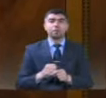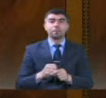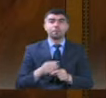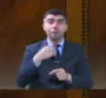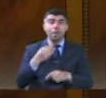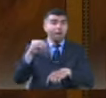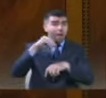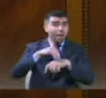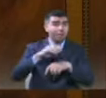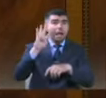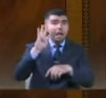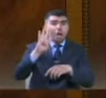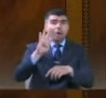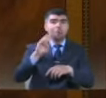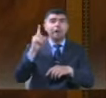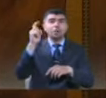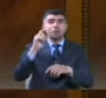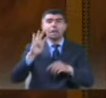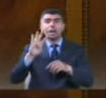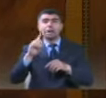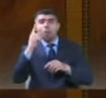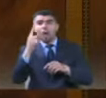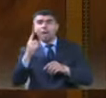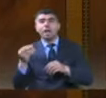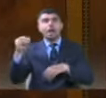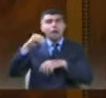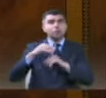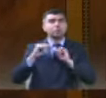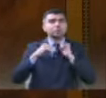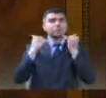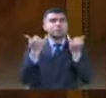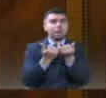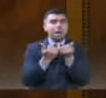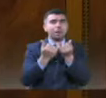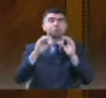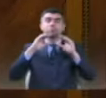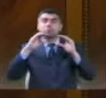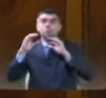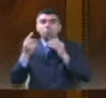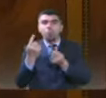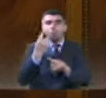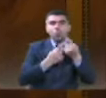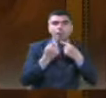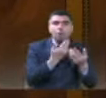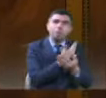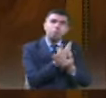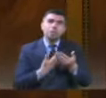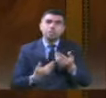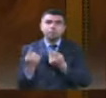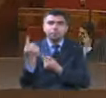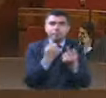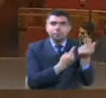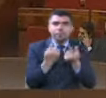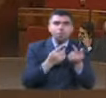وانعقد يوم 4 يناير 2013 اجتماع للجنة العليا للتشاور خصص لتقديم حصيلة تنفيذ